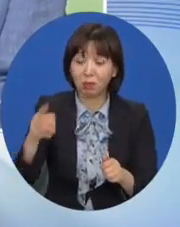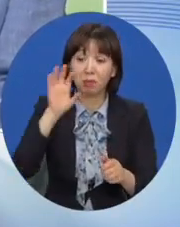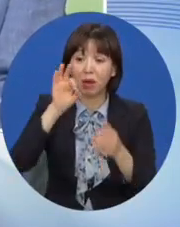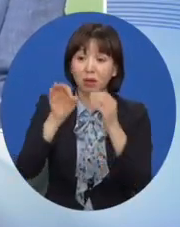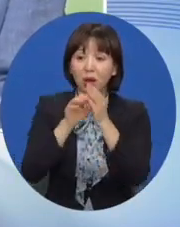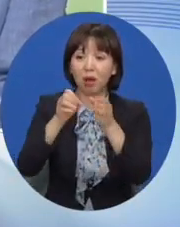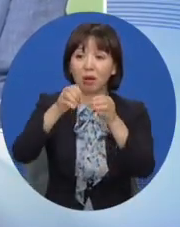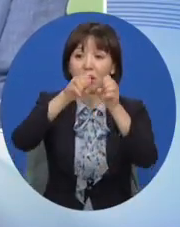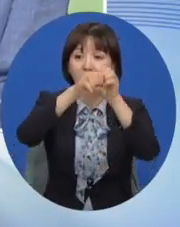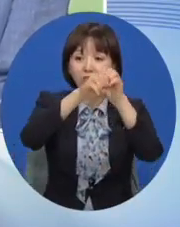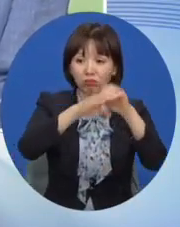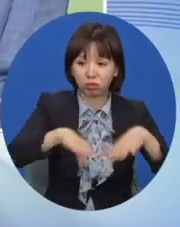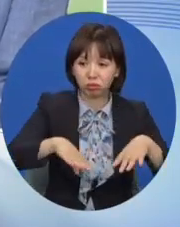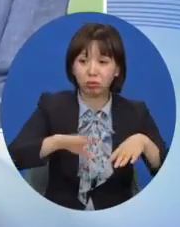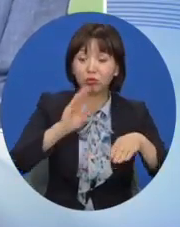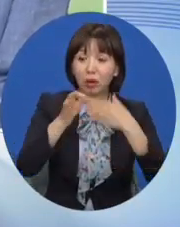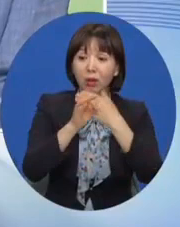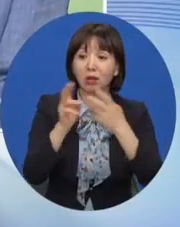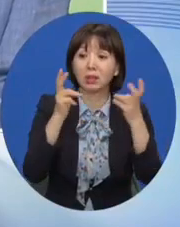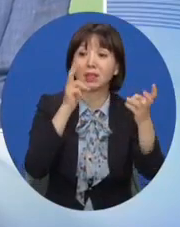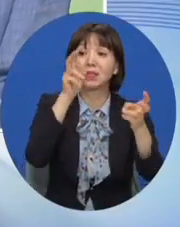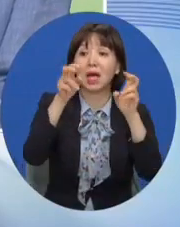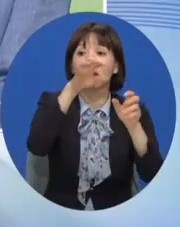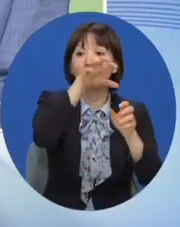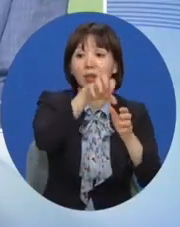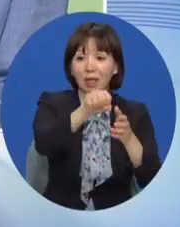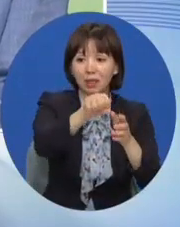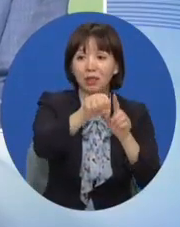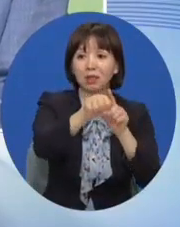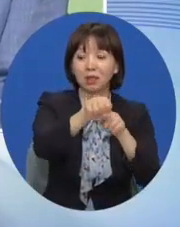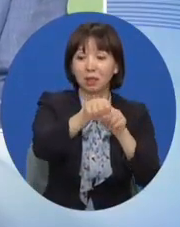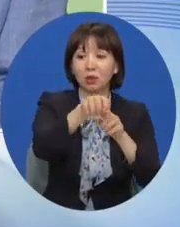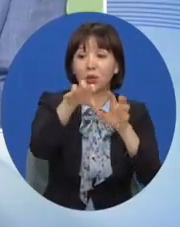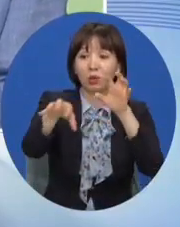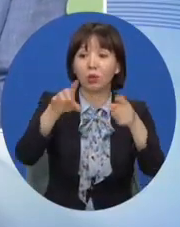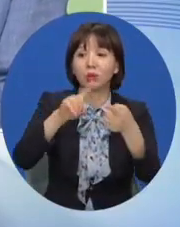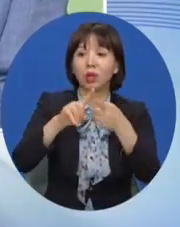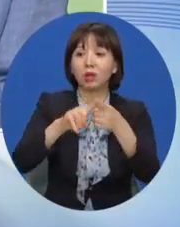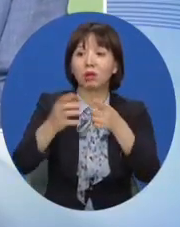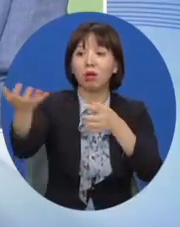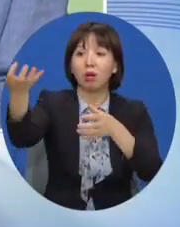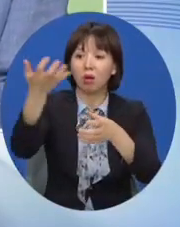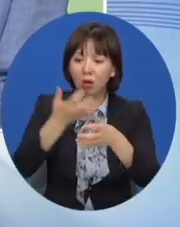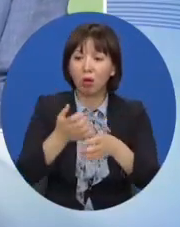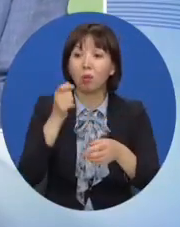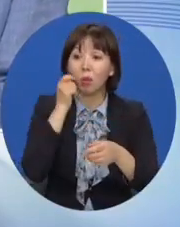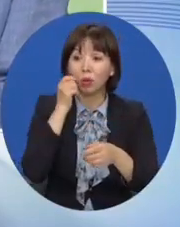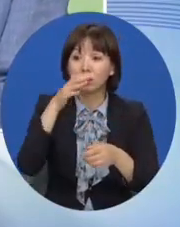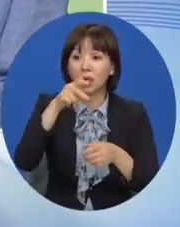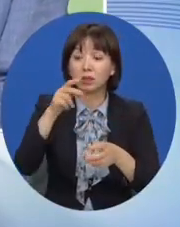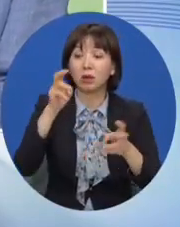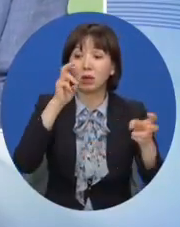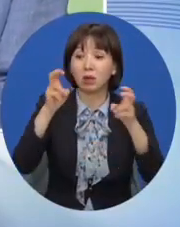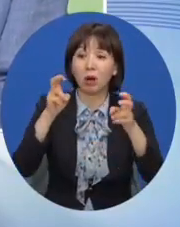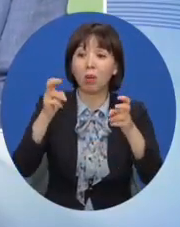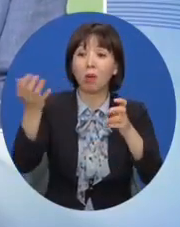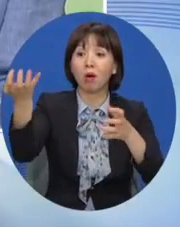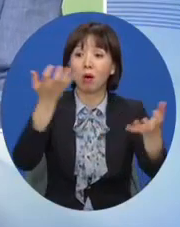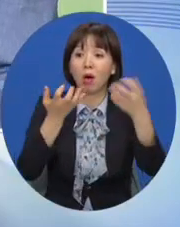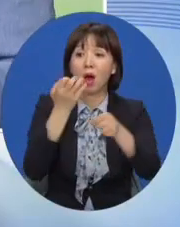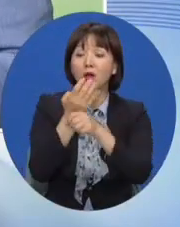터져버렸으면요. 거기에 산업단지고 뭐고 들어올 기업이 없습니다. 제천에 기업이 들어올 수 있는 환경을 만들어야